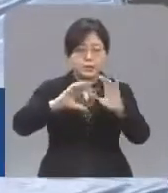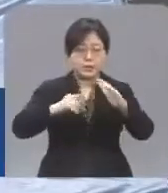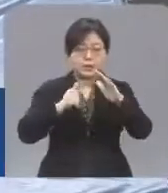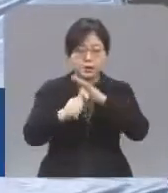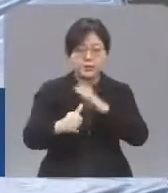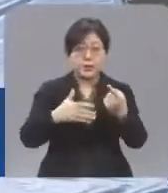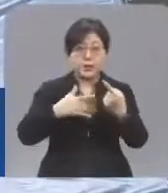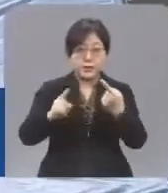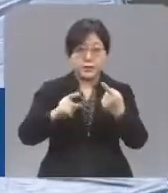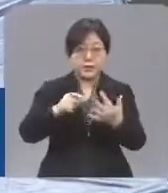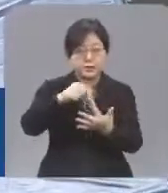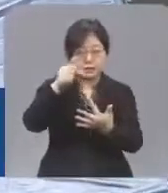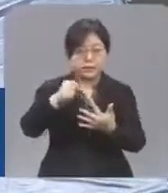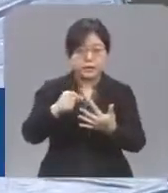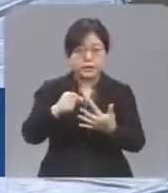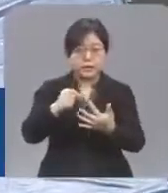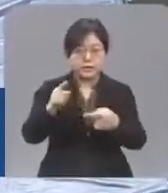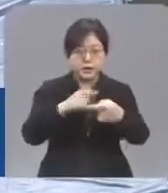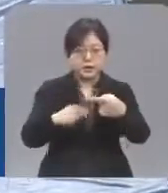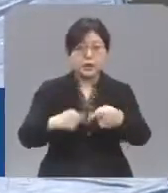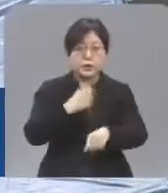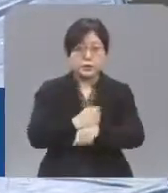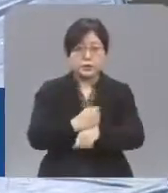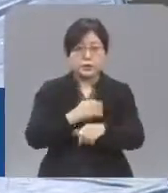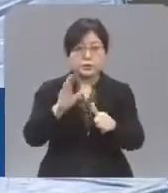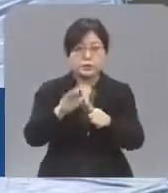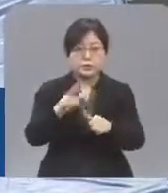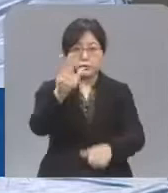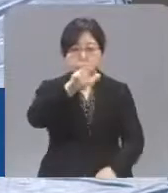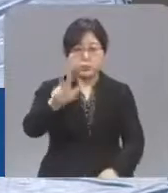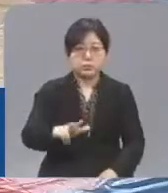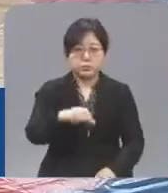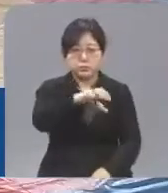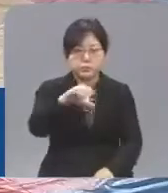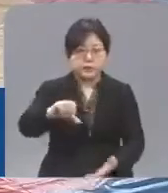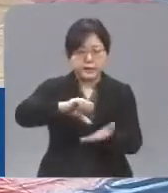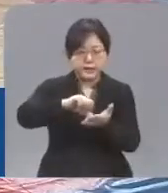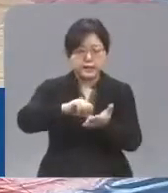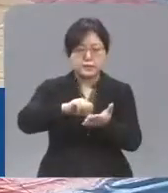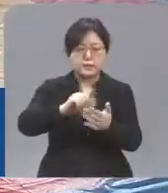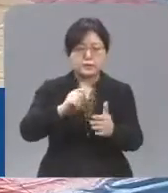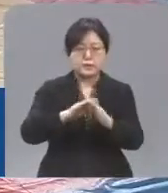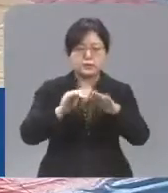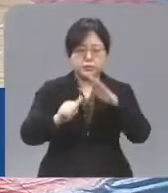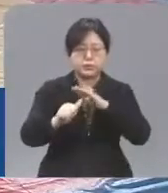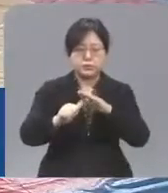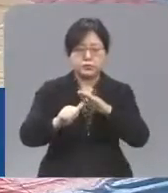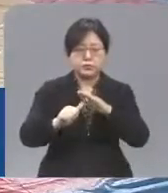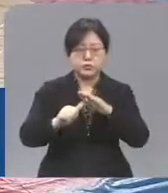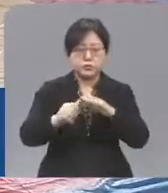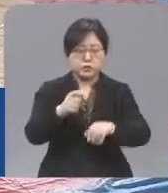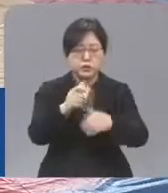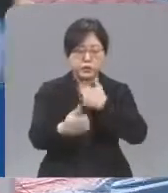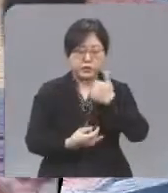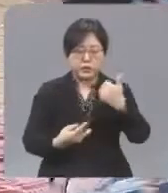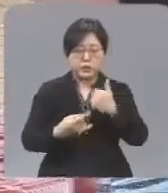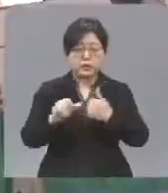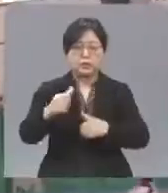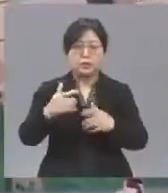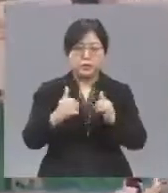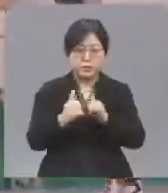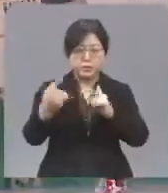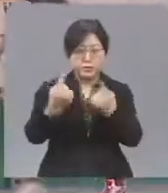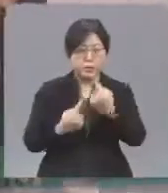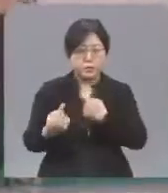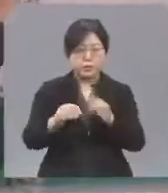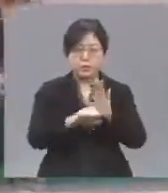국가대표 1차 선발전을 엽니다. 함평군은 전국 각지에서 레슬링 선수와 임원 등 600여 명이 방문할 것으로 예상하고